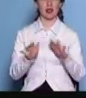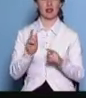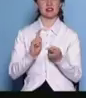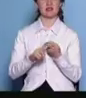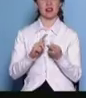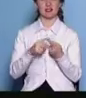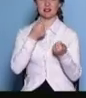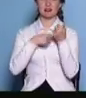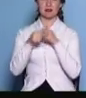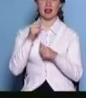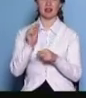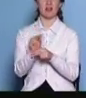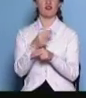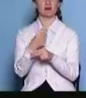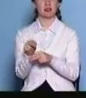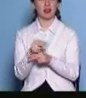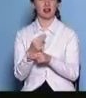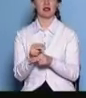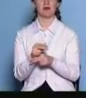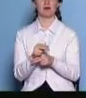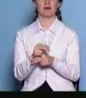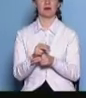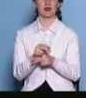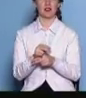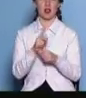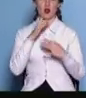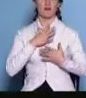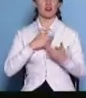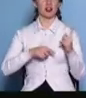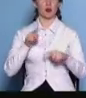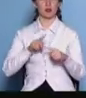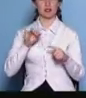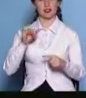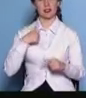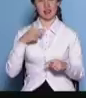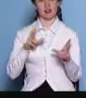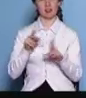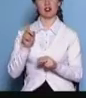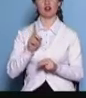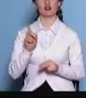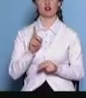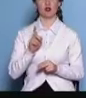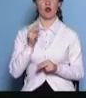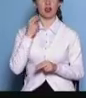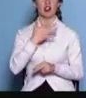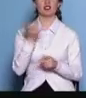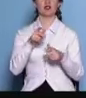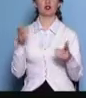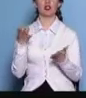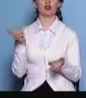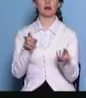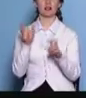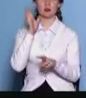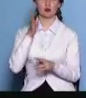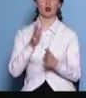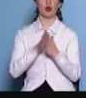воспитанием патриотическим. Я уверен, что количество людей, которые будут приходить, с каждым годом